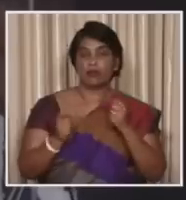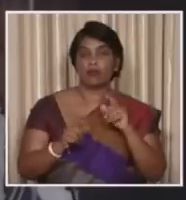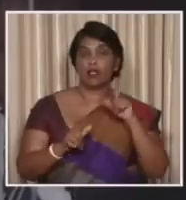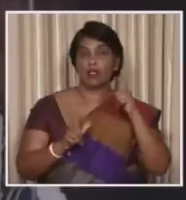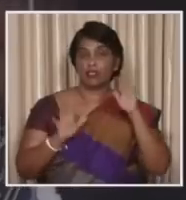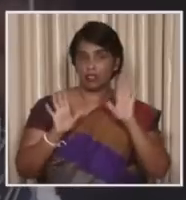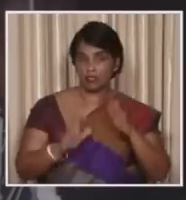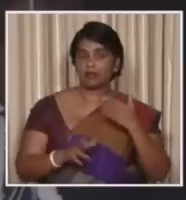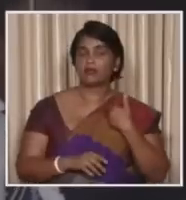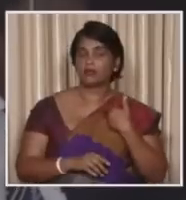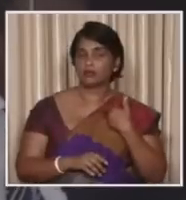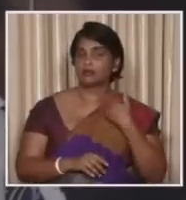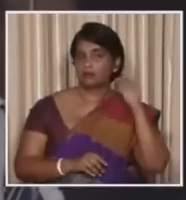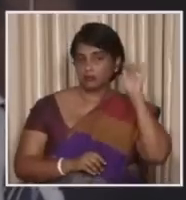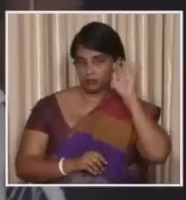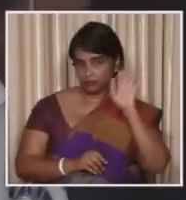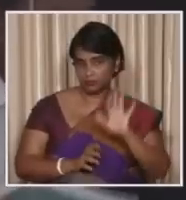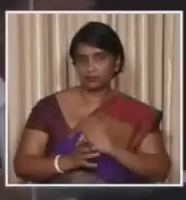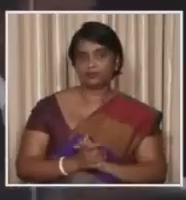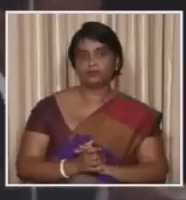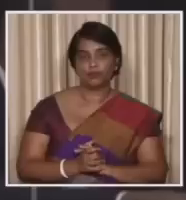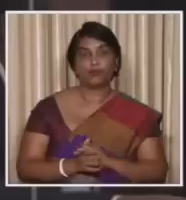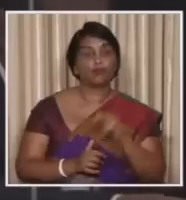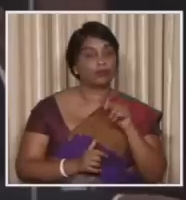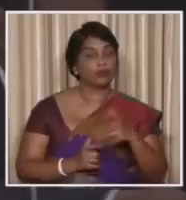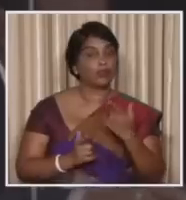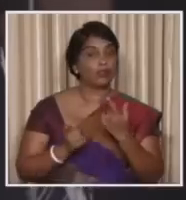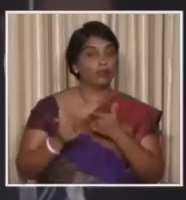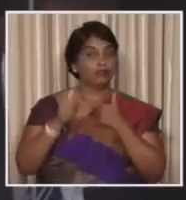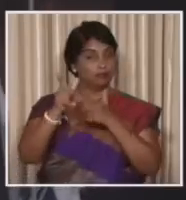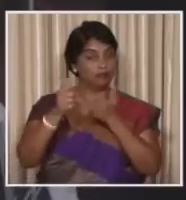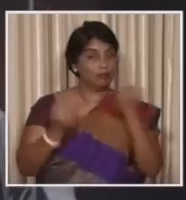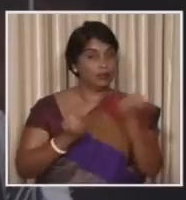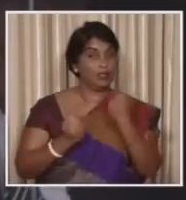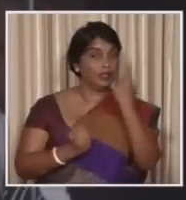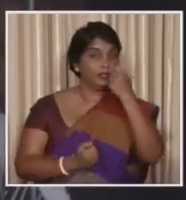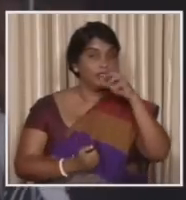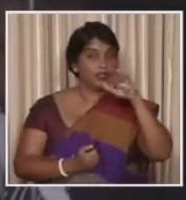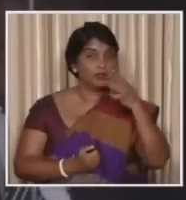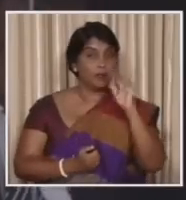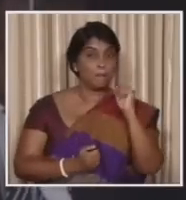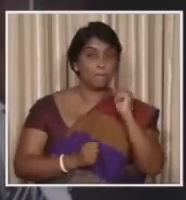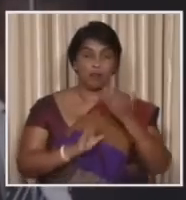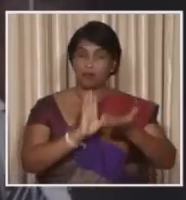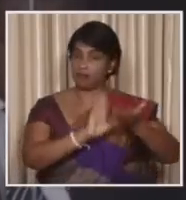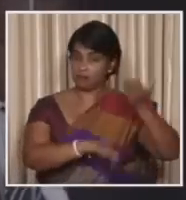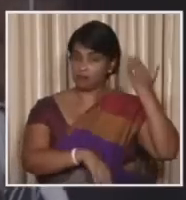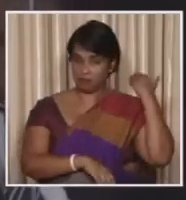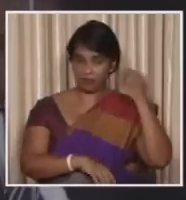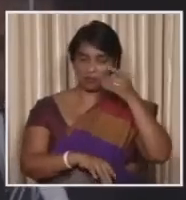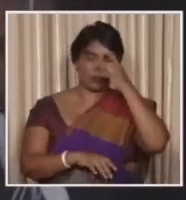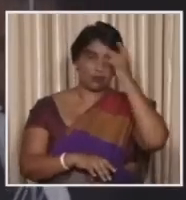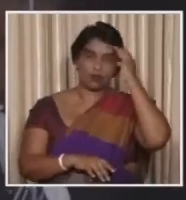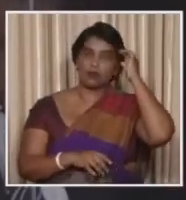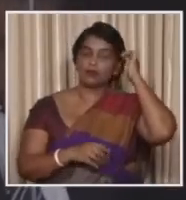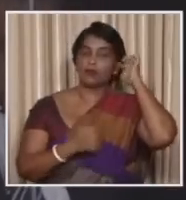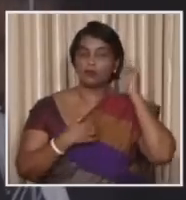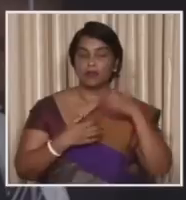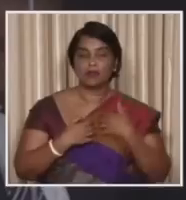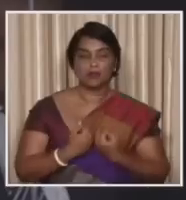තියෙනවා කියලා අපට වාර්තා වෙනවා මේ යුද්ධ ටැංකි ඔක්කොම 1950 ගණන් වල ඒවා මම ඉපදිච්ච